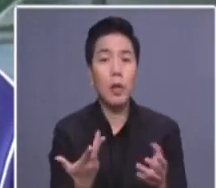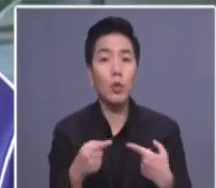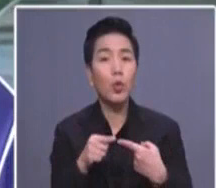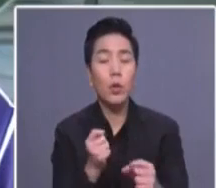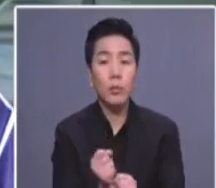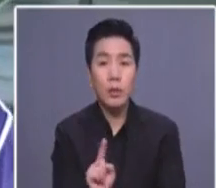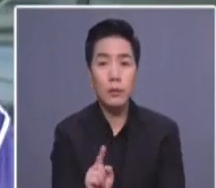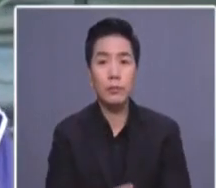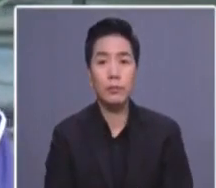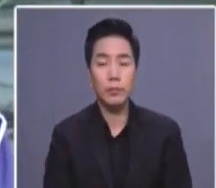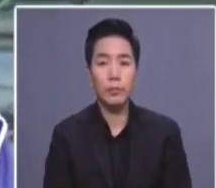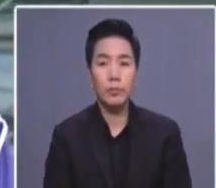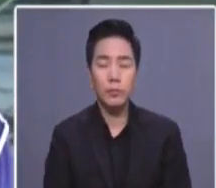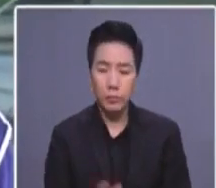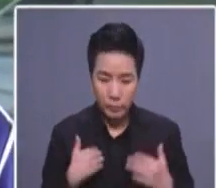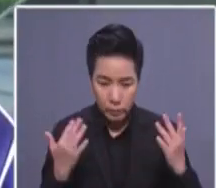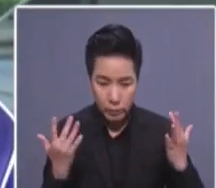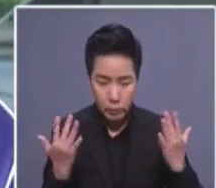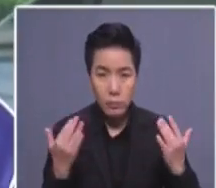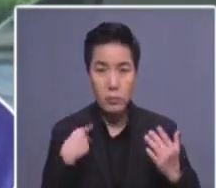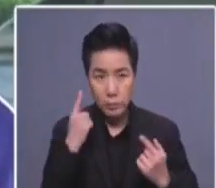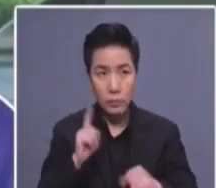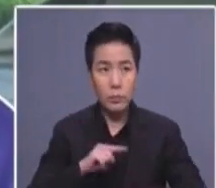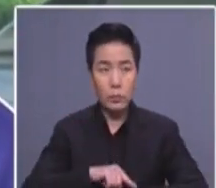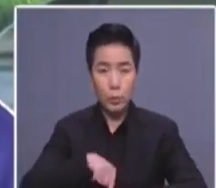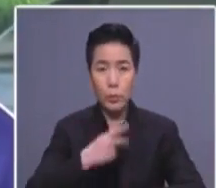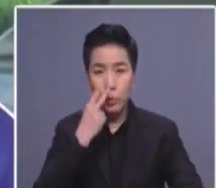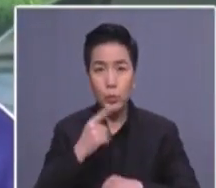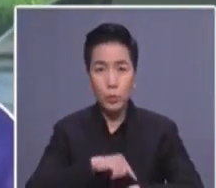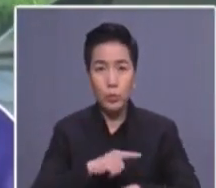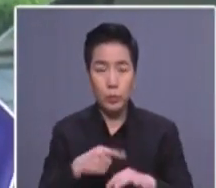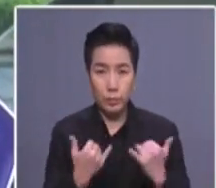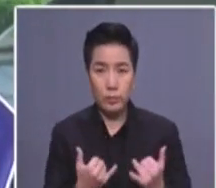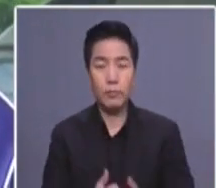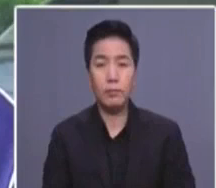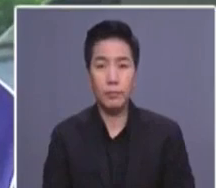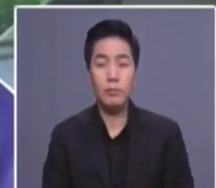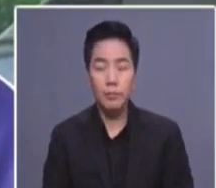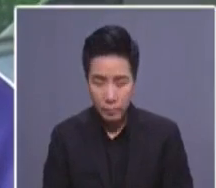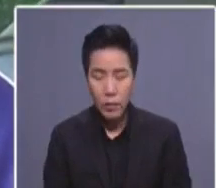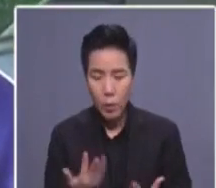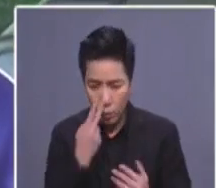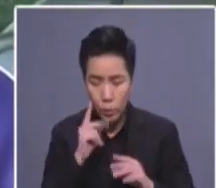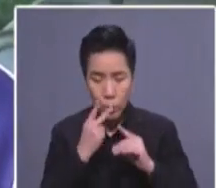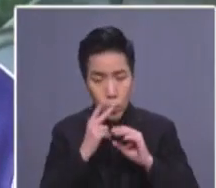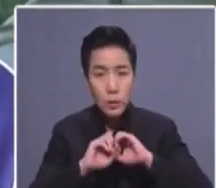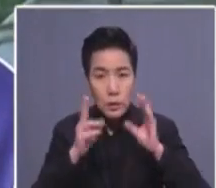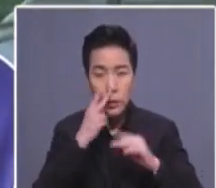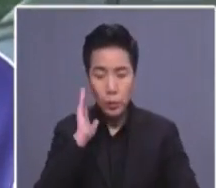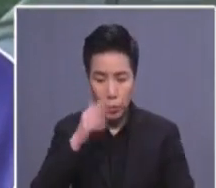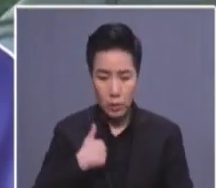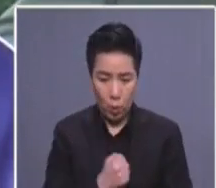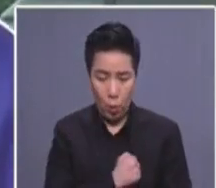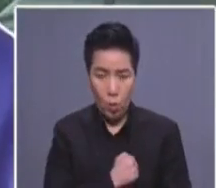อไป ผมก็ต้องรอเวลานั่นแหละครับใช้เวลาเป็นนะครับ รอการพิสูจน์ ใช่ครับผมคือต้